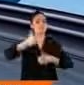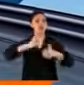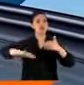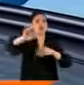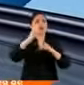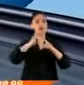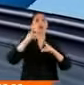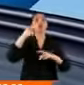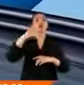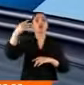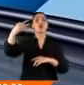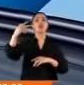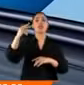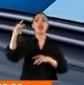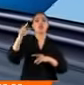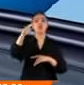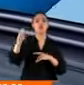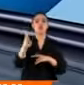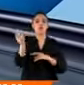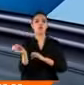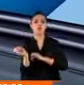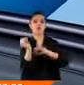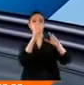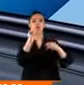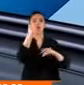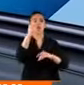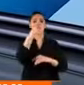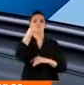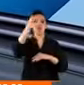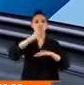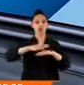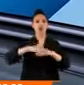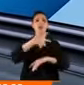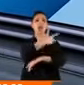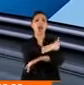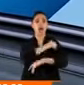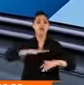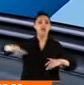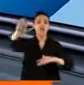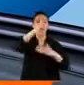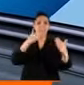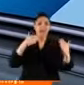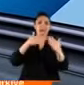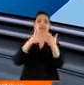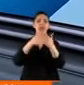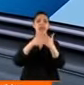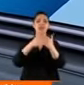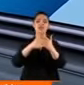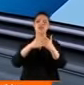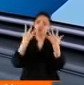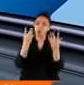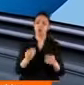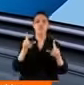Cumhurbaşkanı Erdoğan da bir video mesaj gönderdi. Önemli bir çağrı yaptı Birleşmiş Milletler'e. Aşıya adil erişim güvence altında